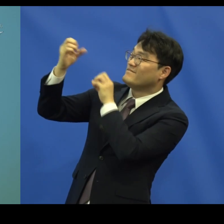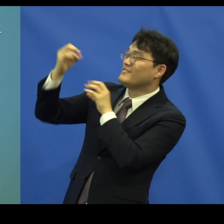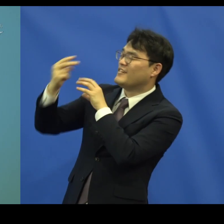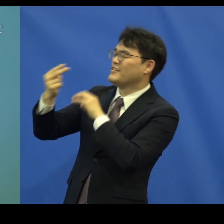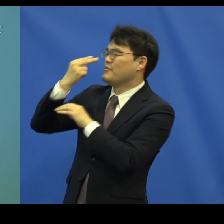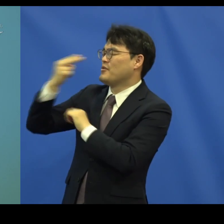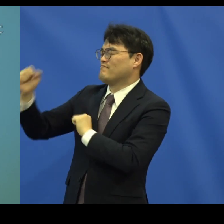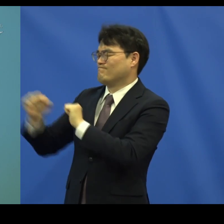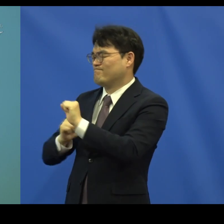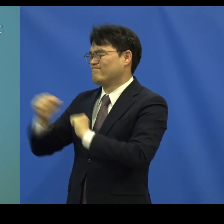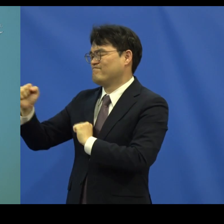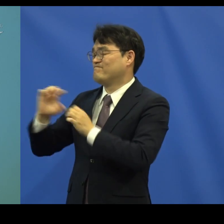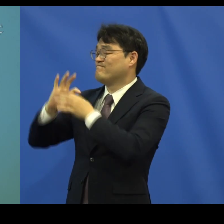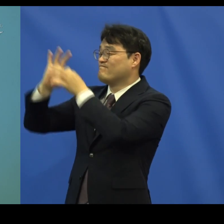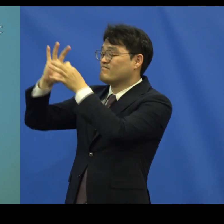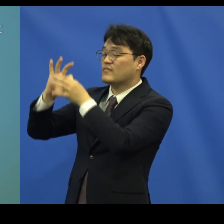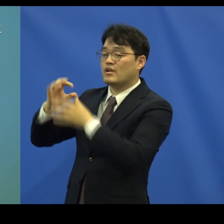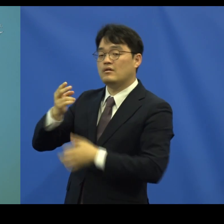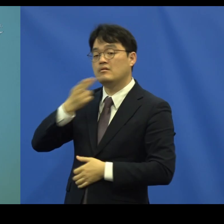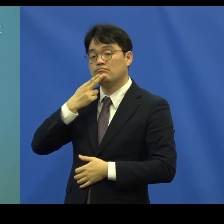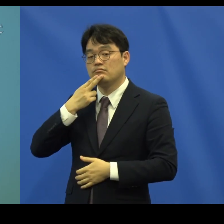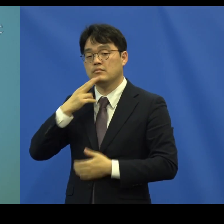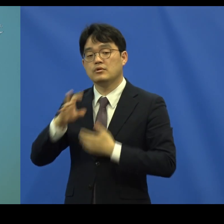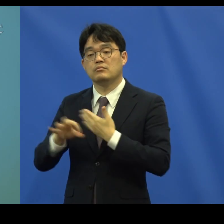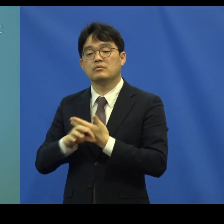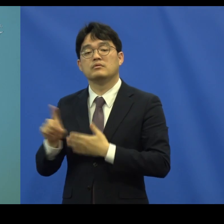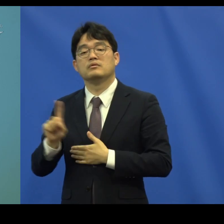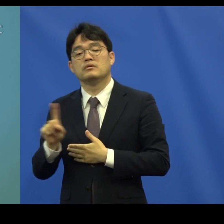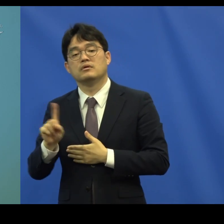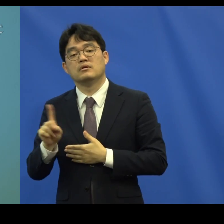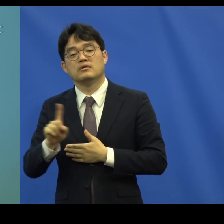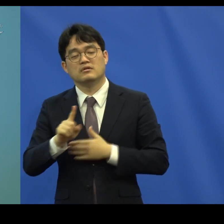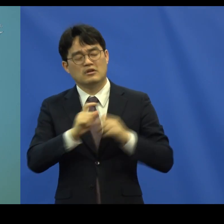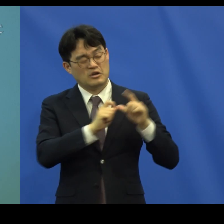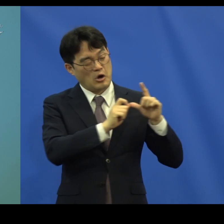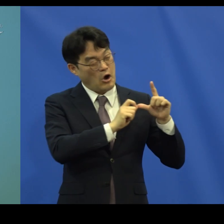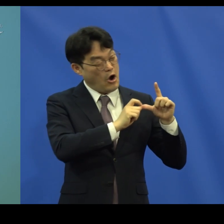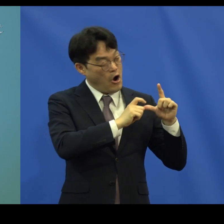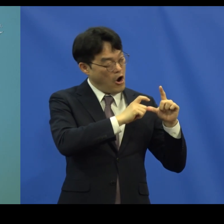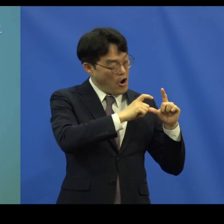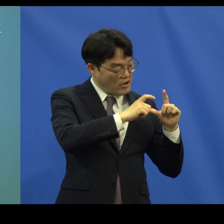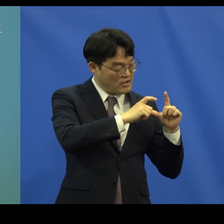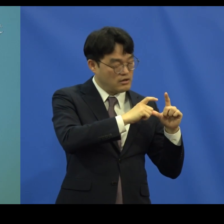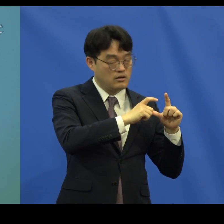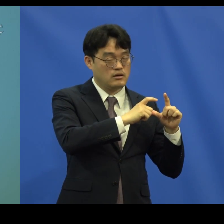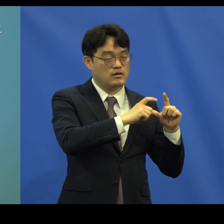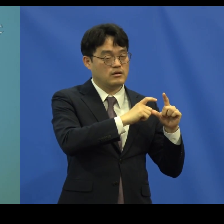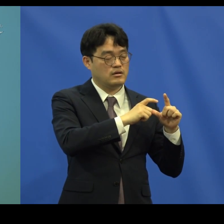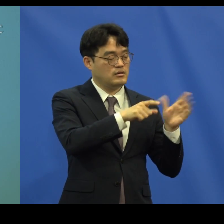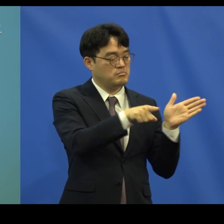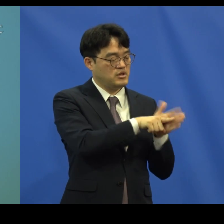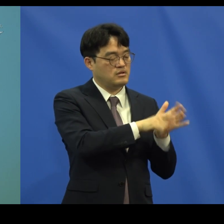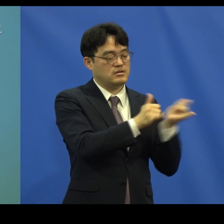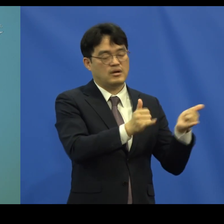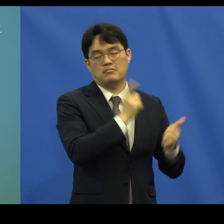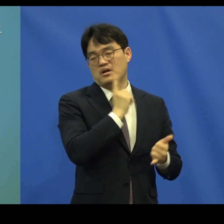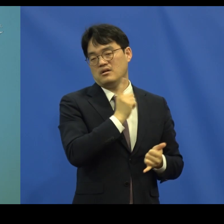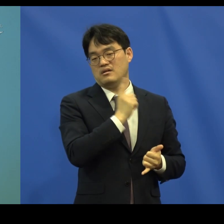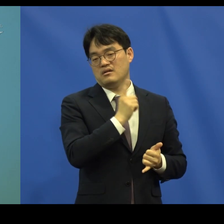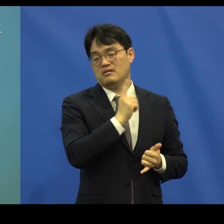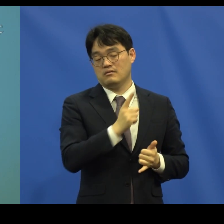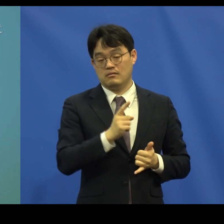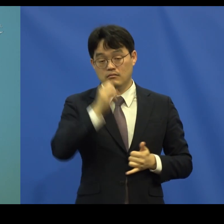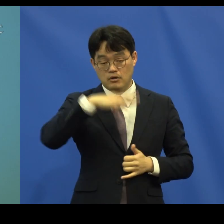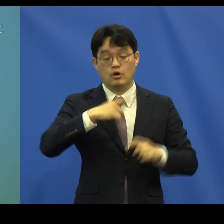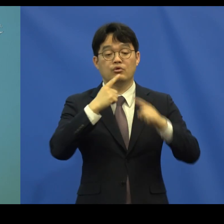생명적으로 하나님과 내가 연결되어 있지 않다는 거예요. 영적으로 끊겨 있다는 거예요. 그러니까 교회만 다니는 것뿐이지 세상 사람과 다를